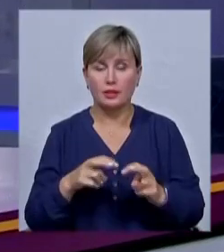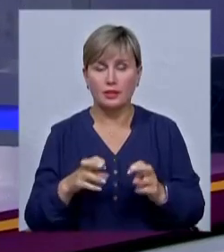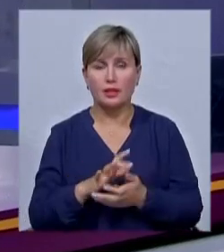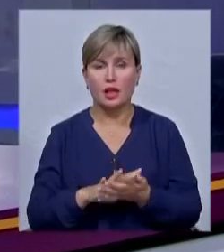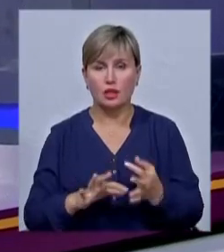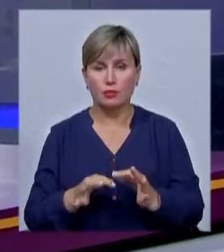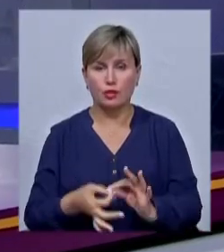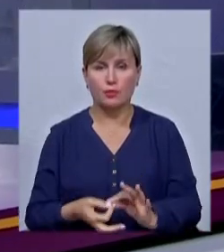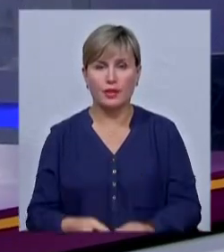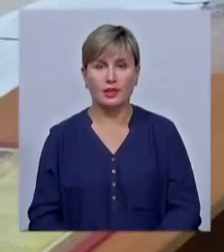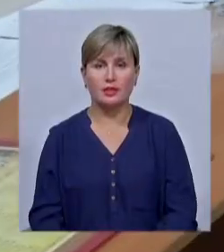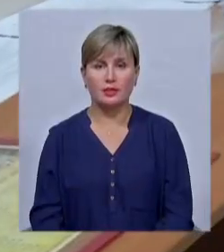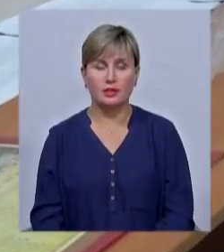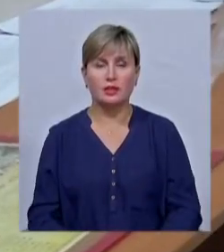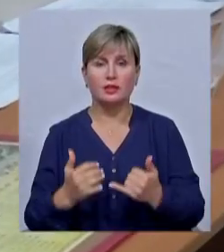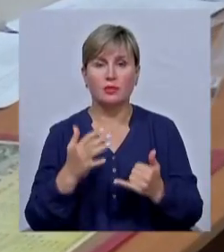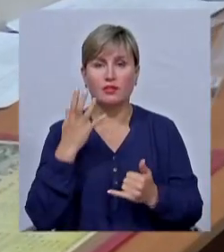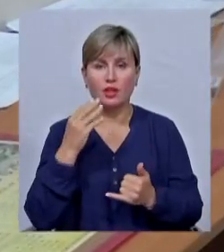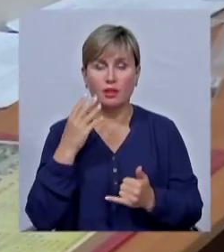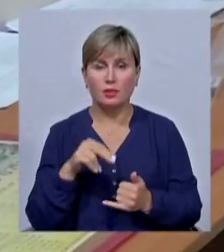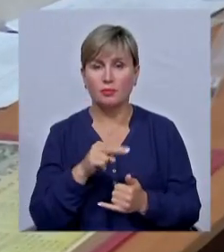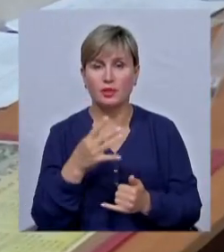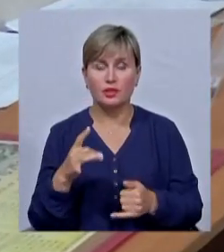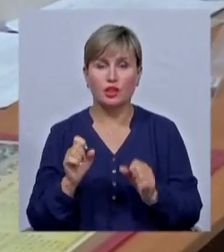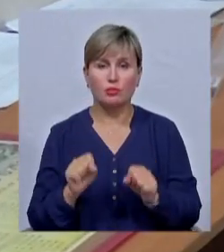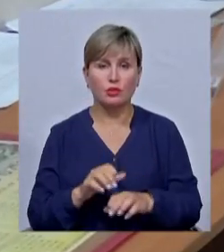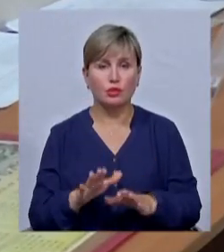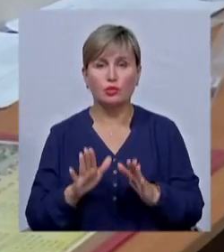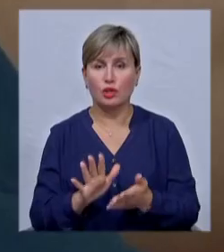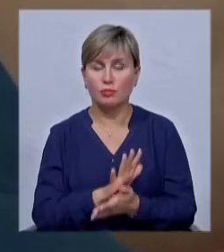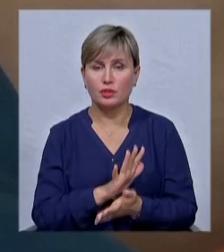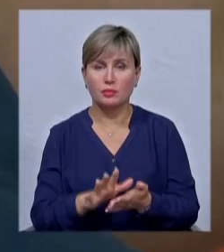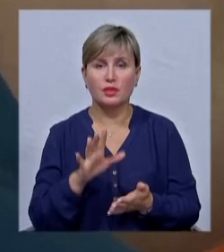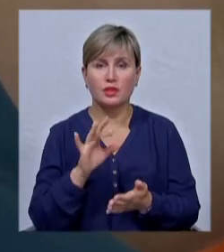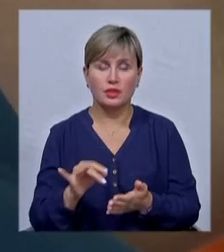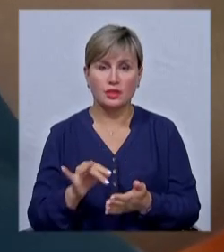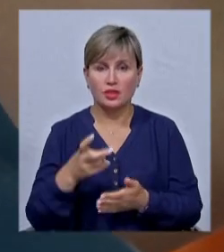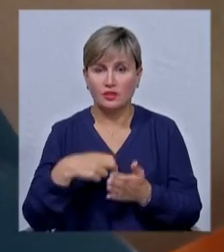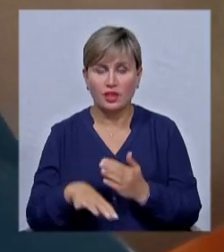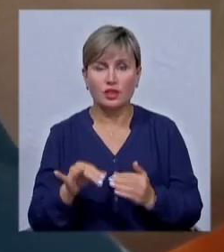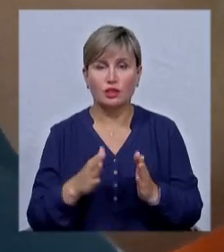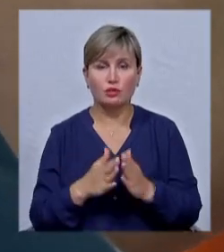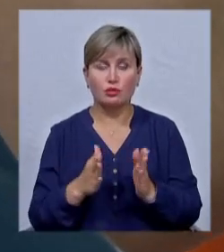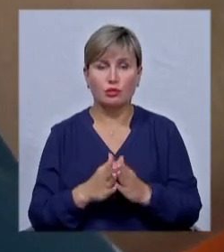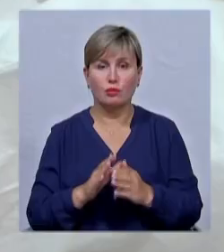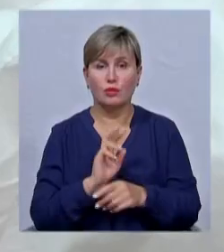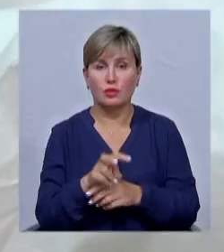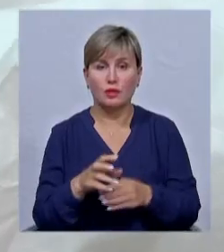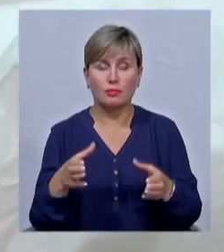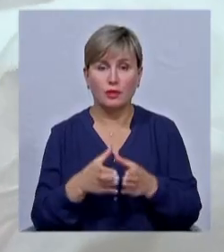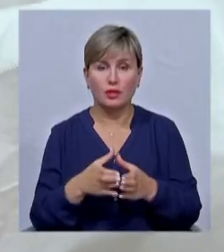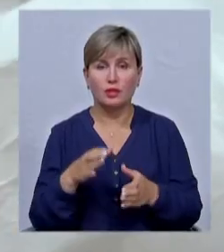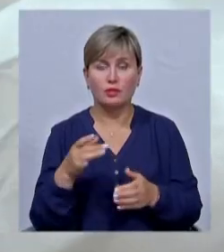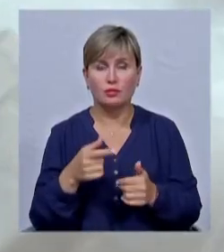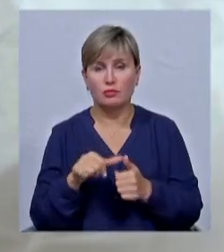серого теперь вам от издать пцр анализ можно не только бесплатно но и не выходя из дома правда навещать мобильная бригада будет